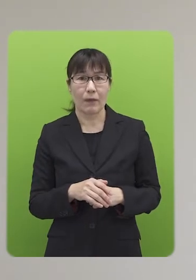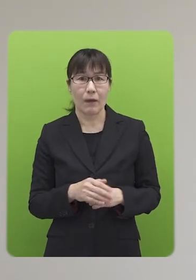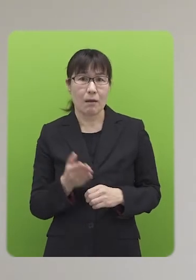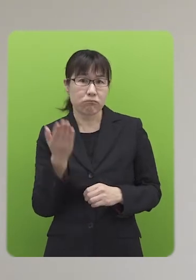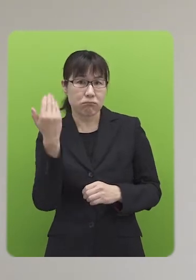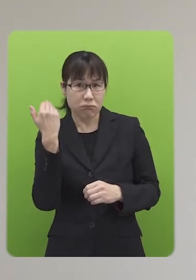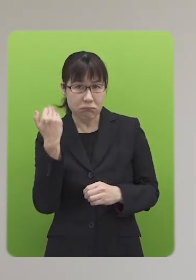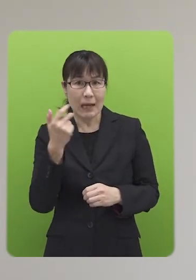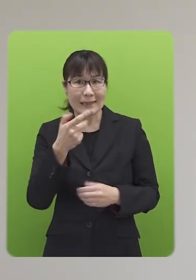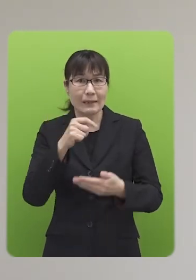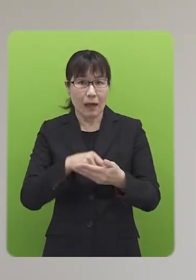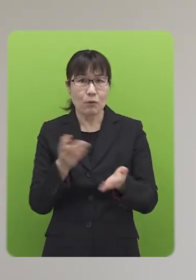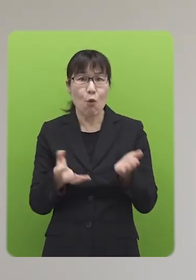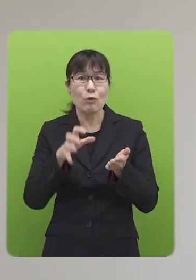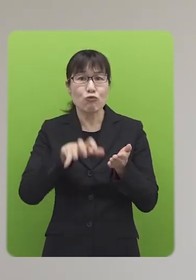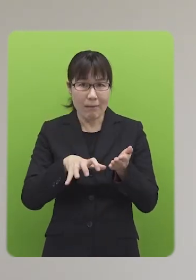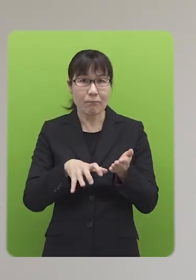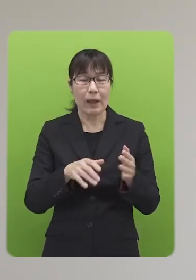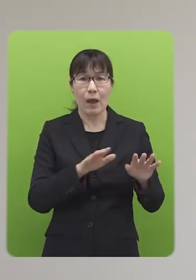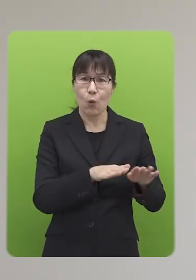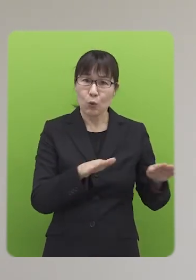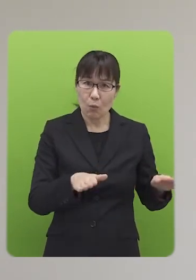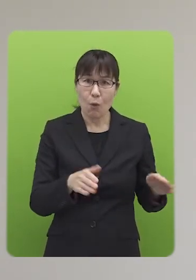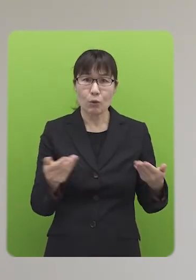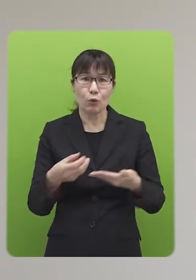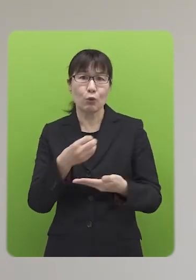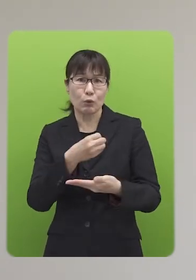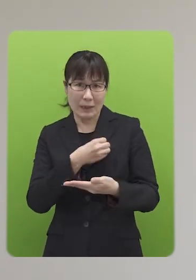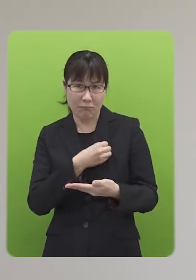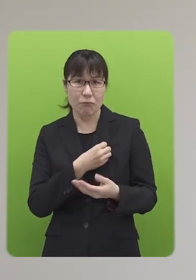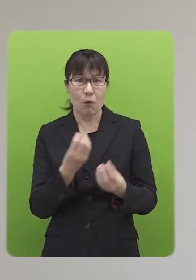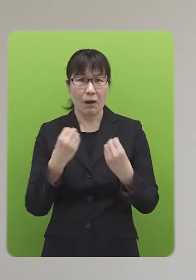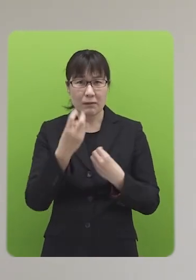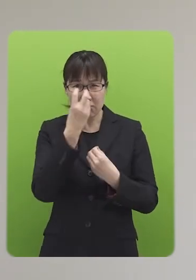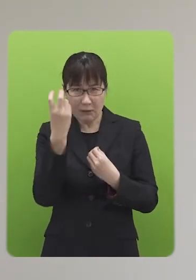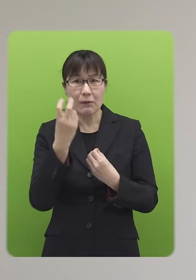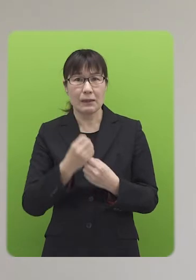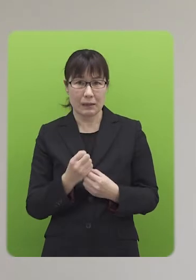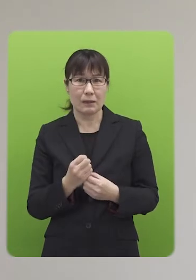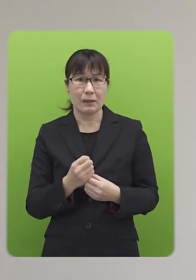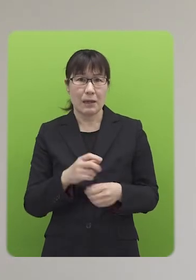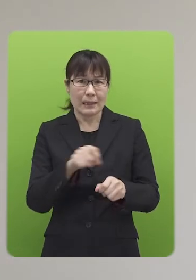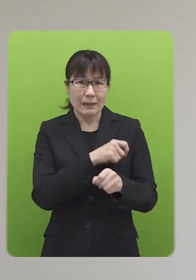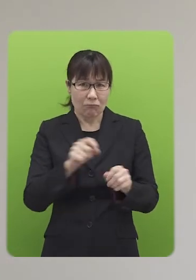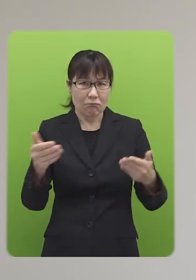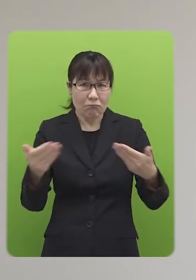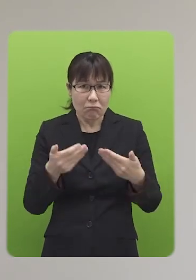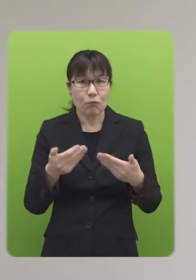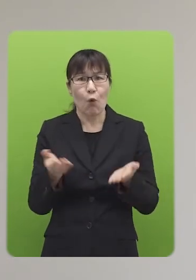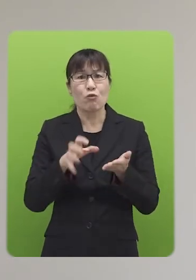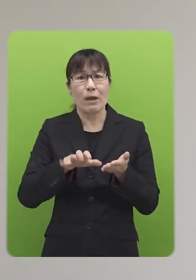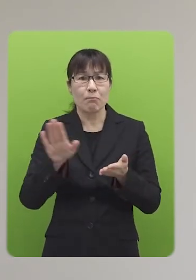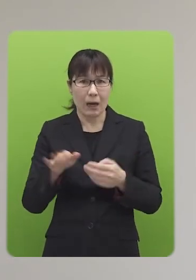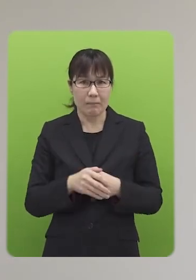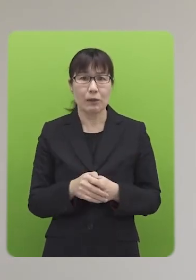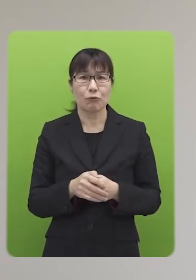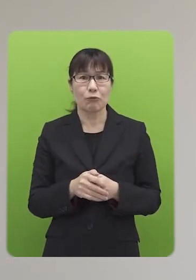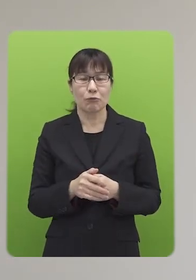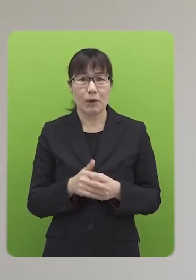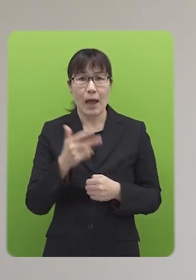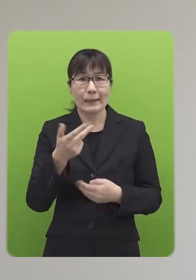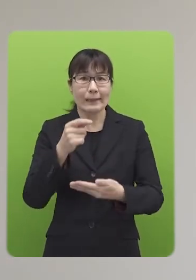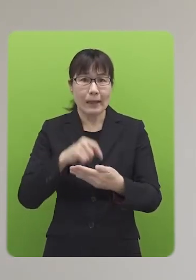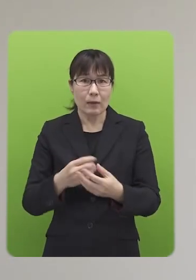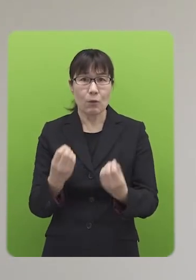職員の陽性が判明し、臨時休園の措置を取った保育施設もあります。市内での感染状